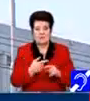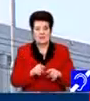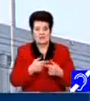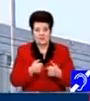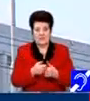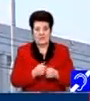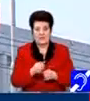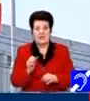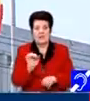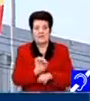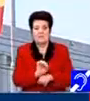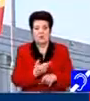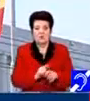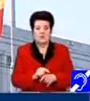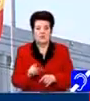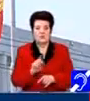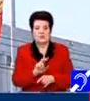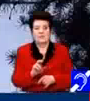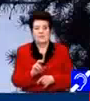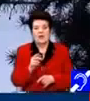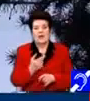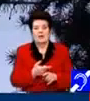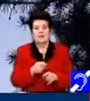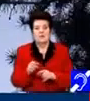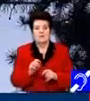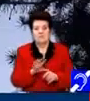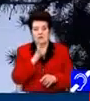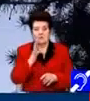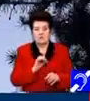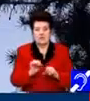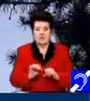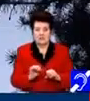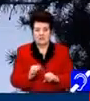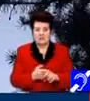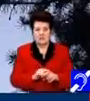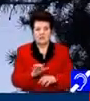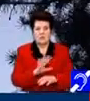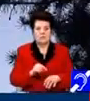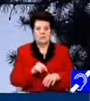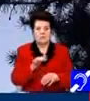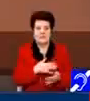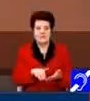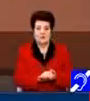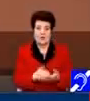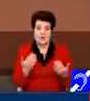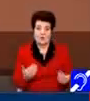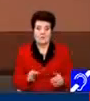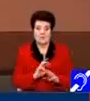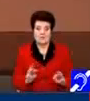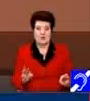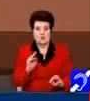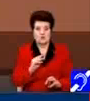de sabotaj și denigrare din partea autorităților. Stabilitatea promisă de la tribune nu este resimțită și de societate. Acum,